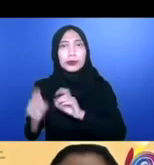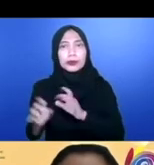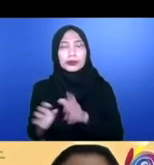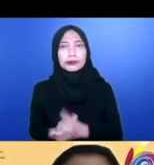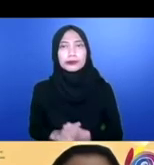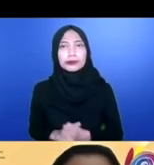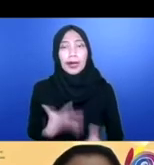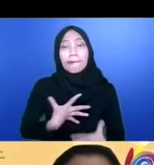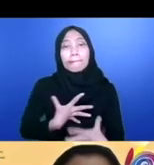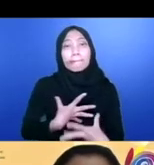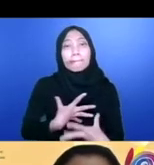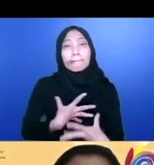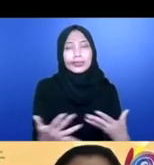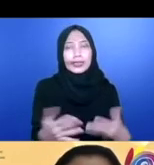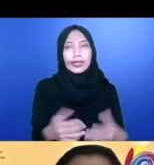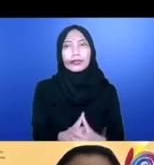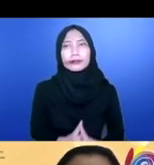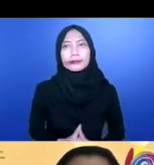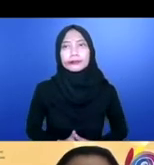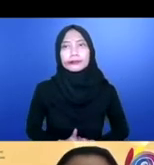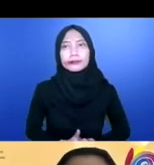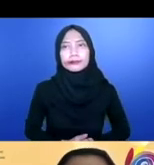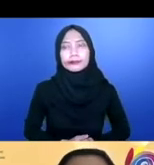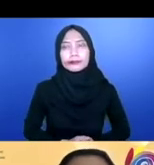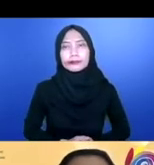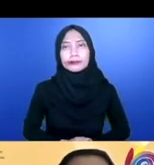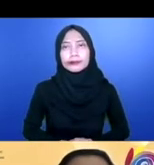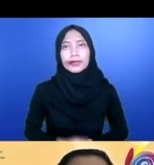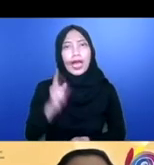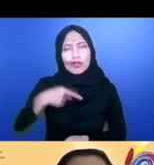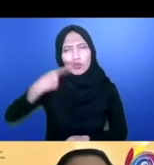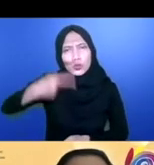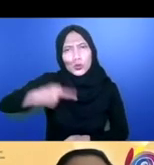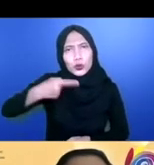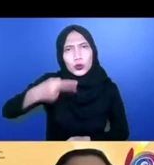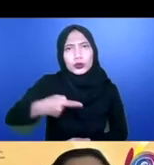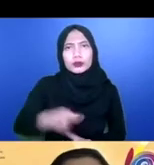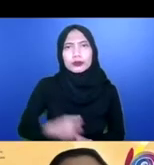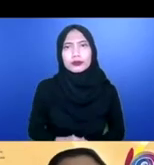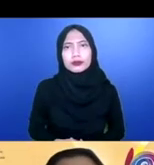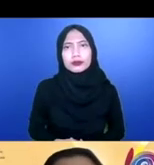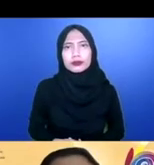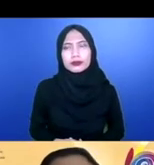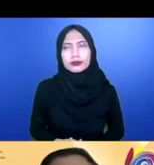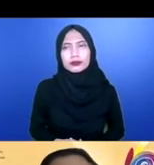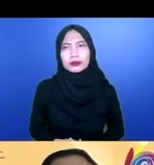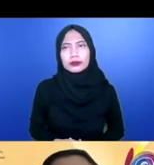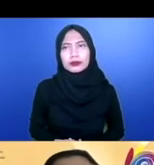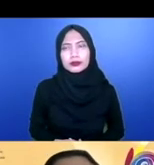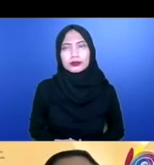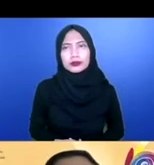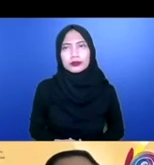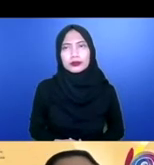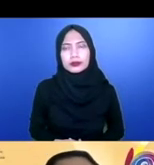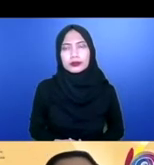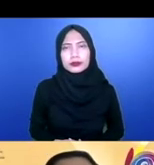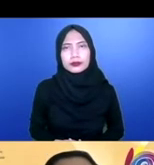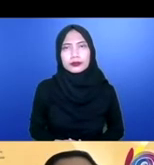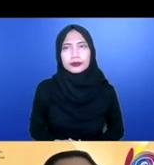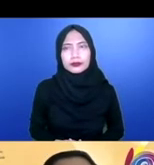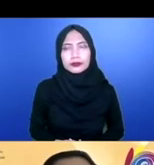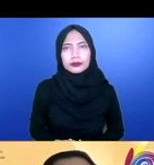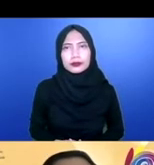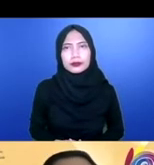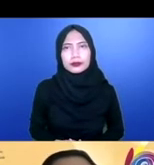Di sini yang secara terus-menerus yang dilakukan. Nah, di sini bisa lihat kalau mau informasi diambil dari